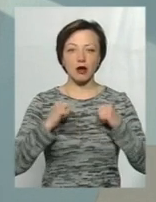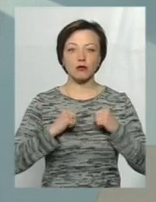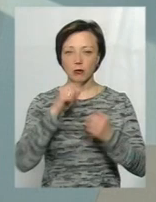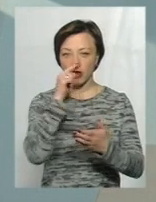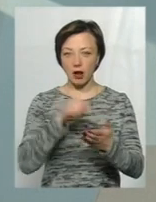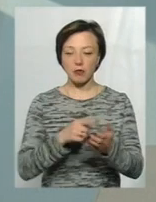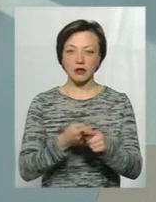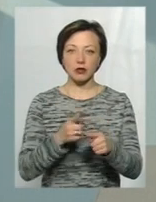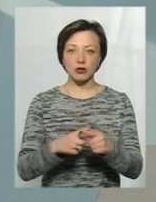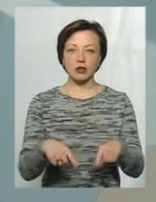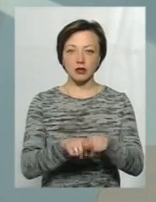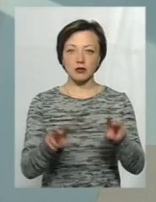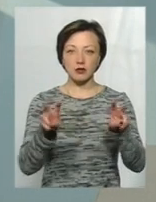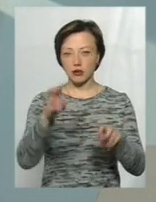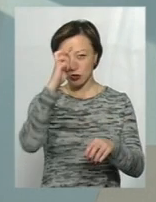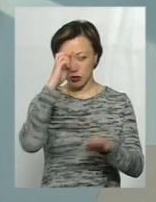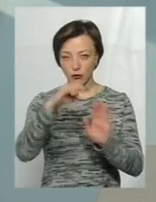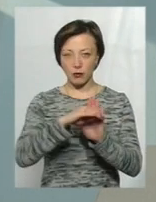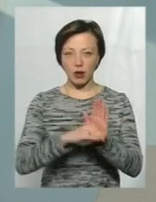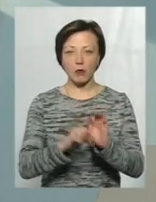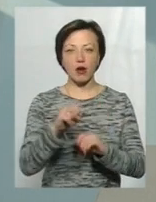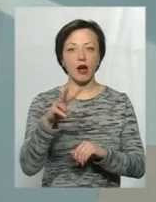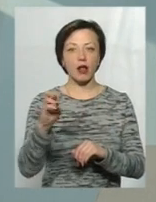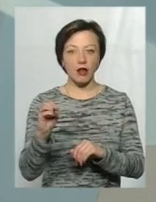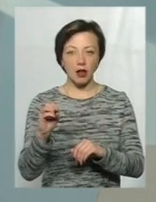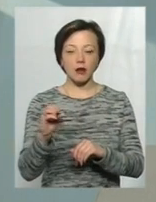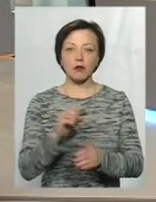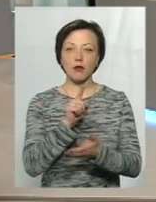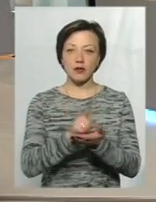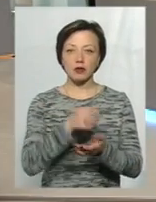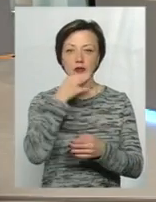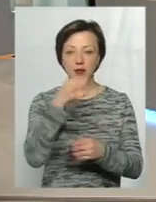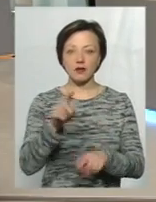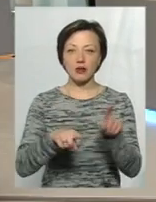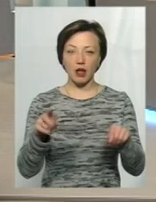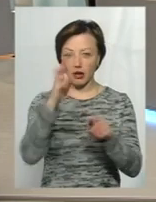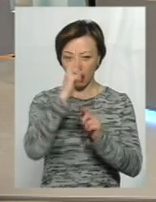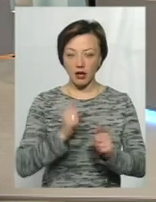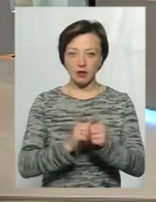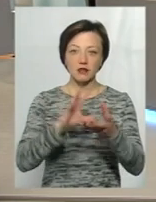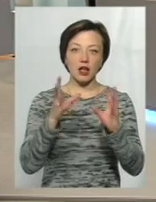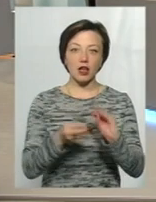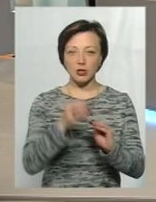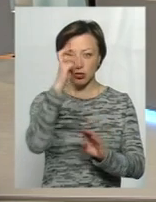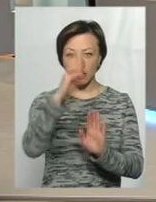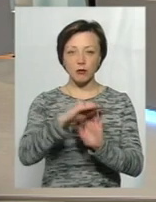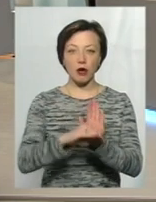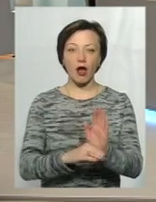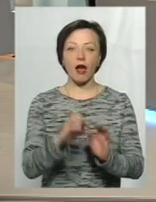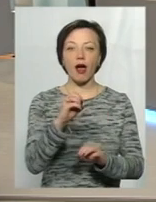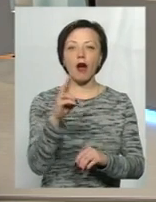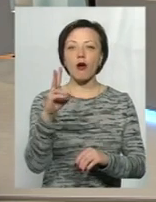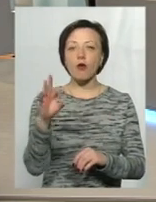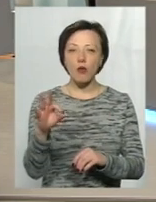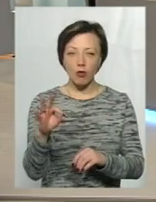потрапити на цю так звану державну програму. Проте, повинна сказати, що в деяких країнах взагалі державних програм на ЕКО, навіть